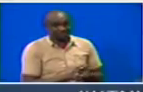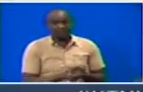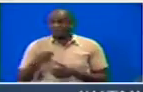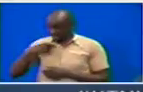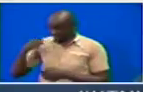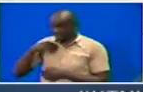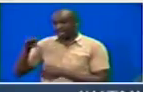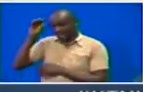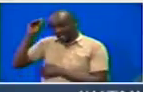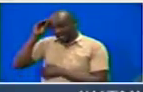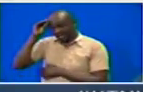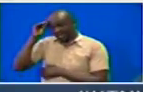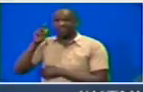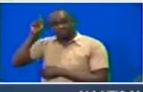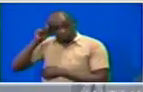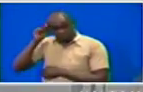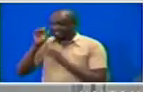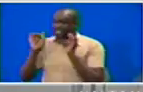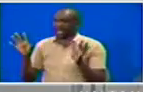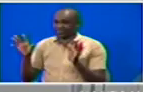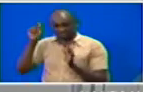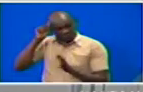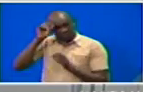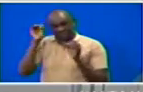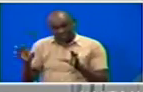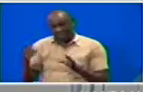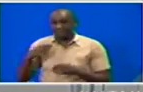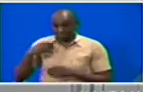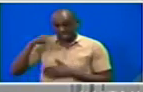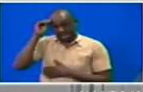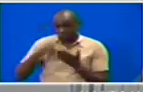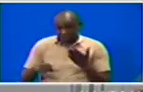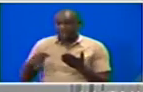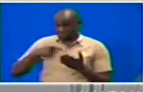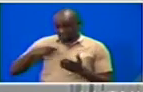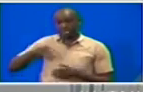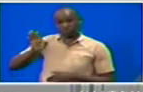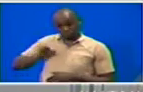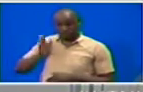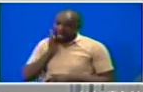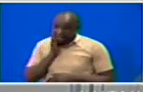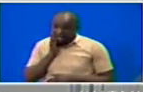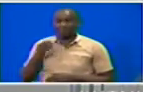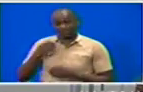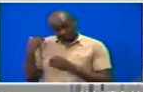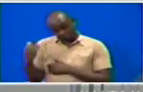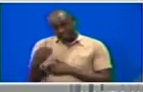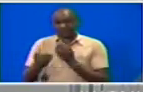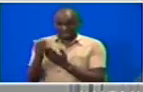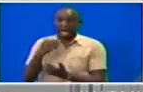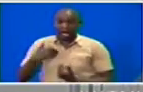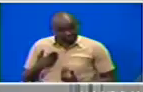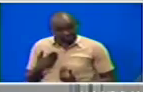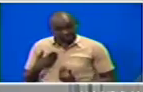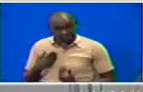Ninasoma tu sio theolojia, alafu pia vile nilivyokuambia mimi ni mama, ninalea watoto,